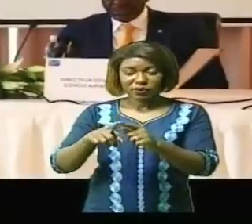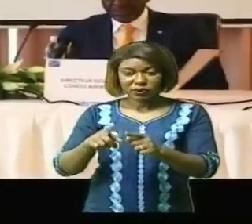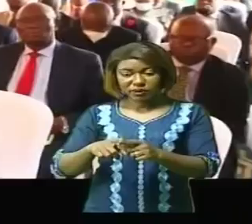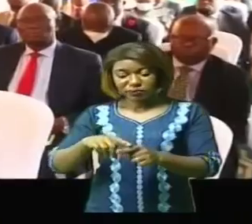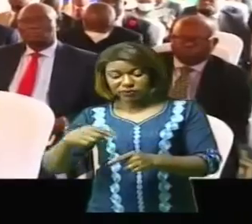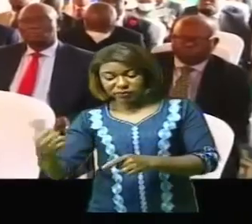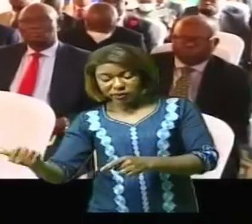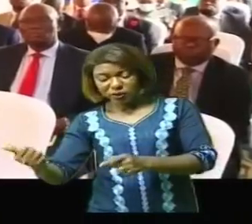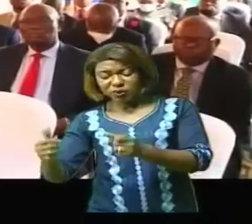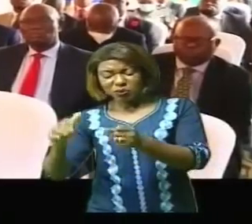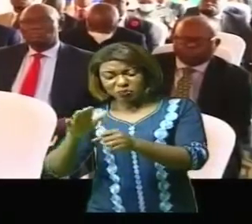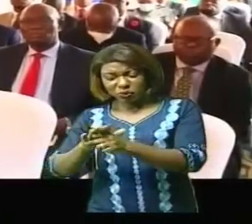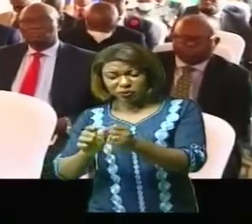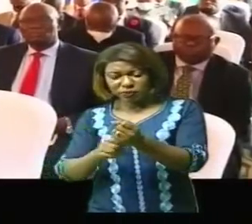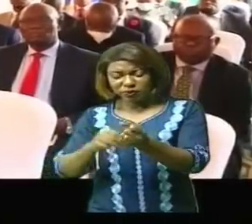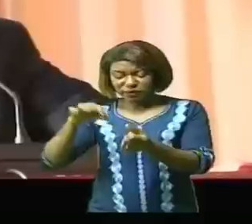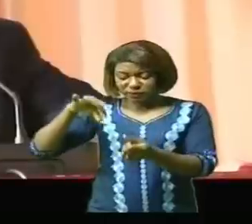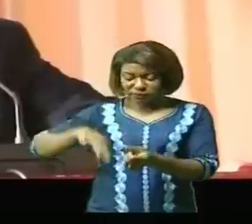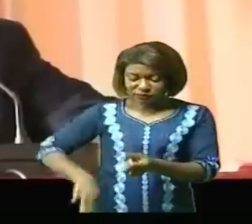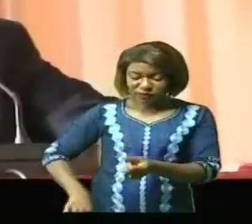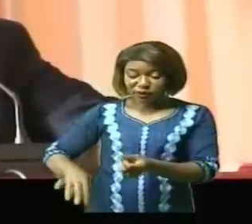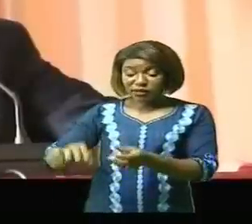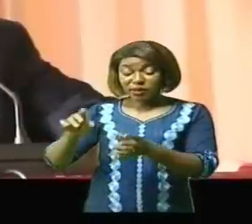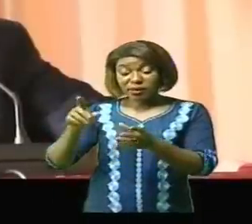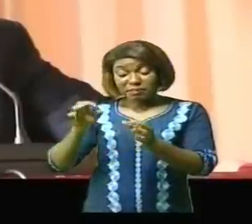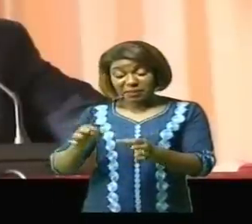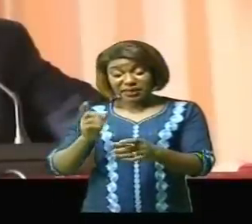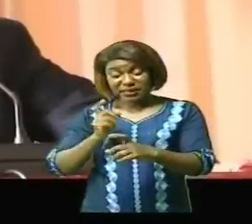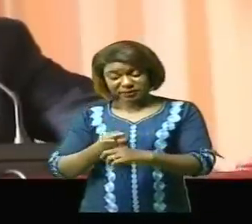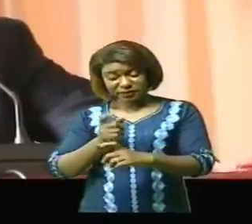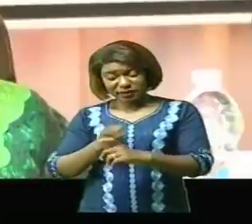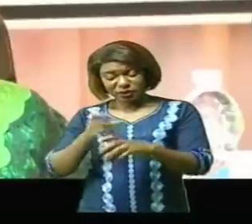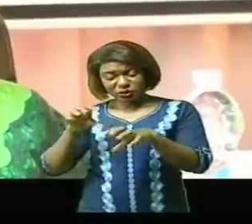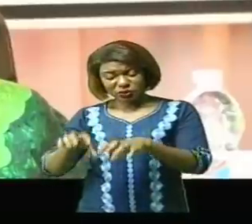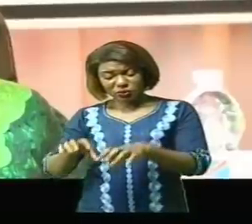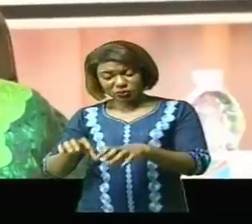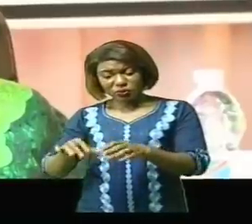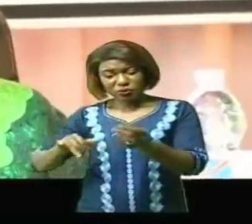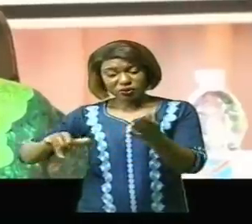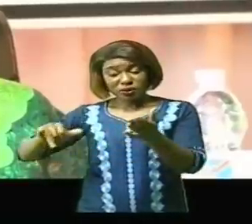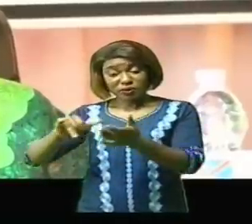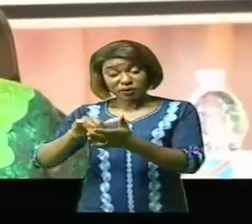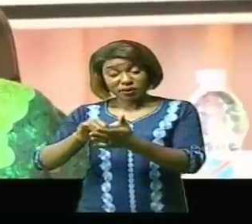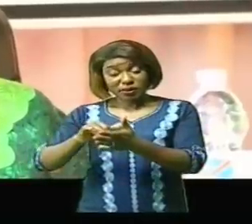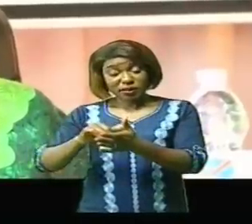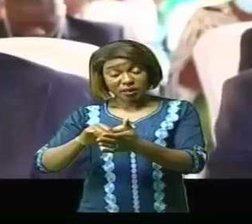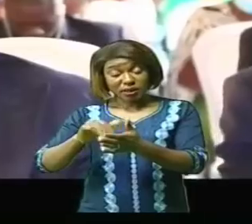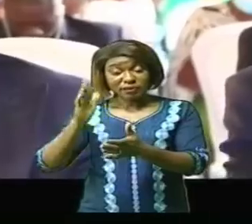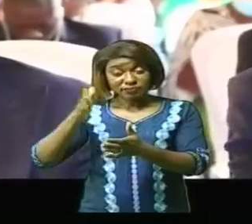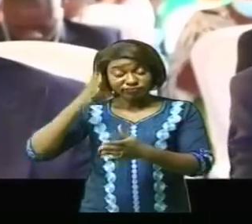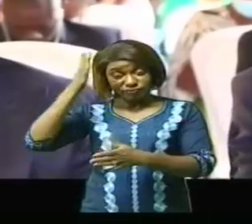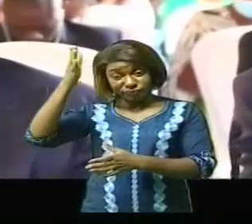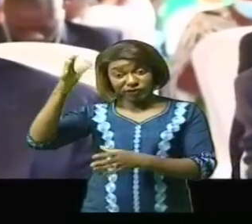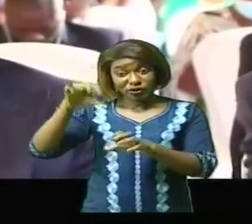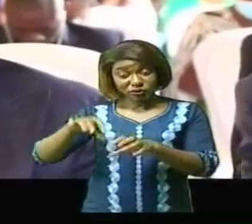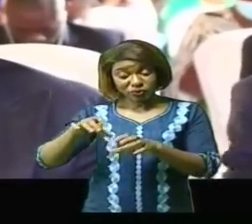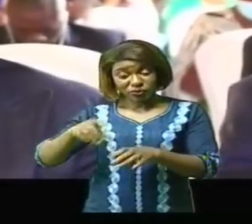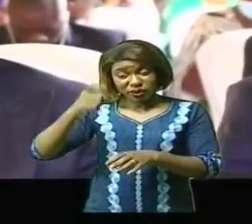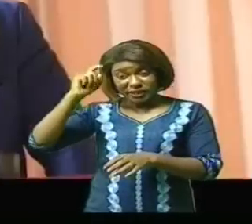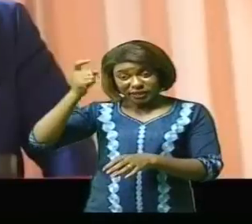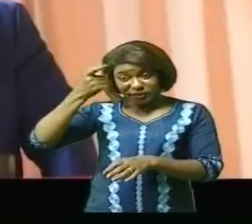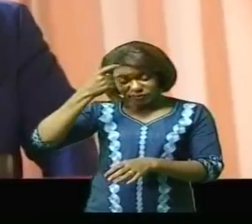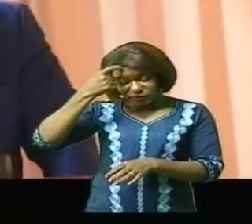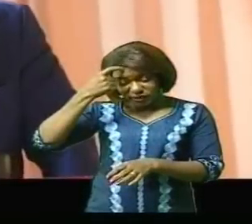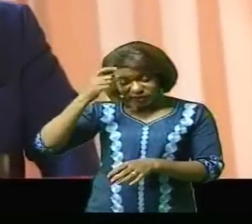des clients et de l'autre, le bénéfice. Malgré ces difficultés, Congo Airways a un avenir radieux. Les Congolais ont le devoir de